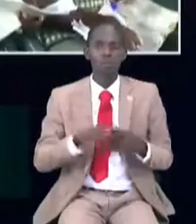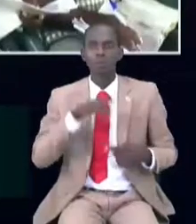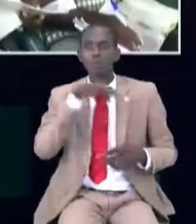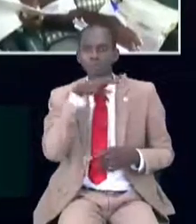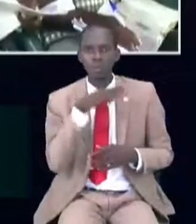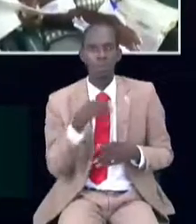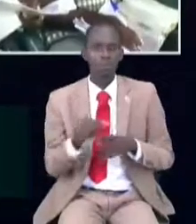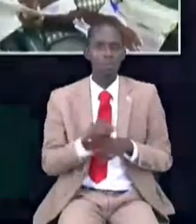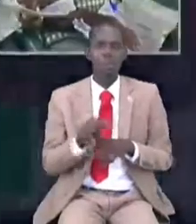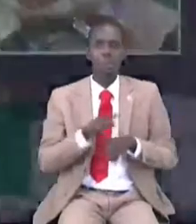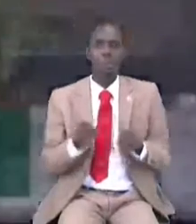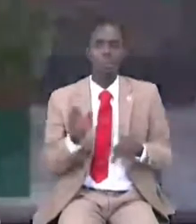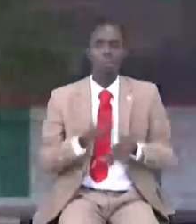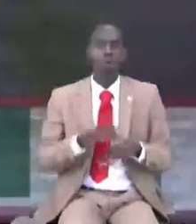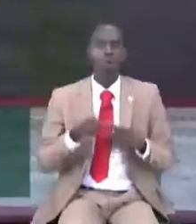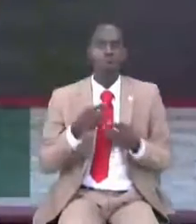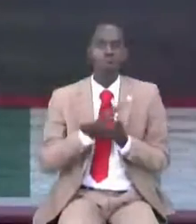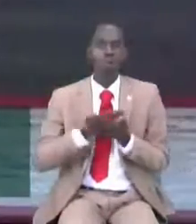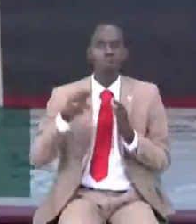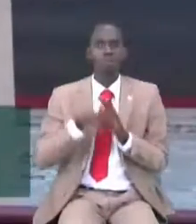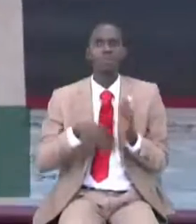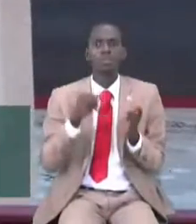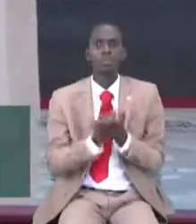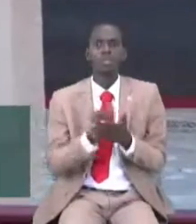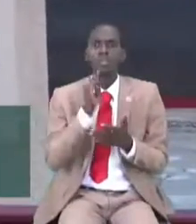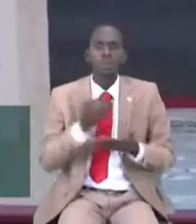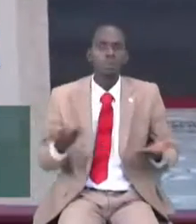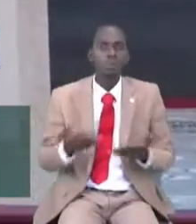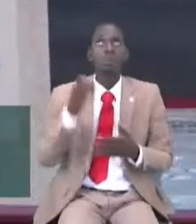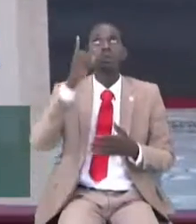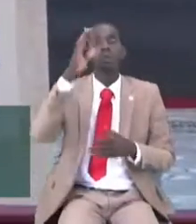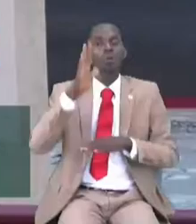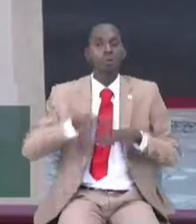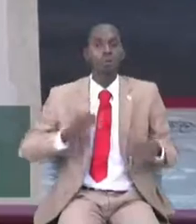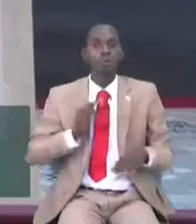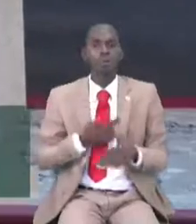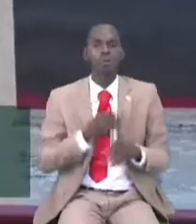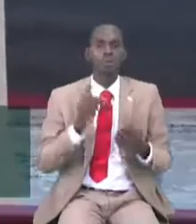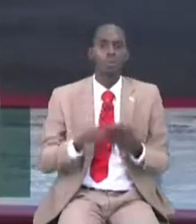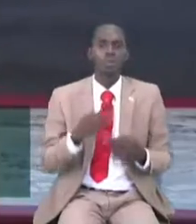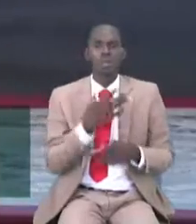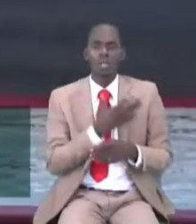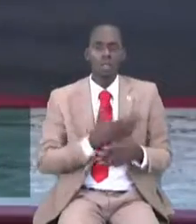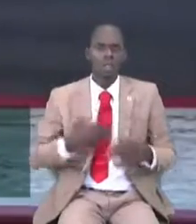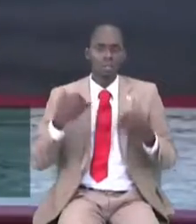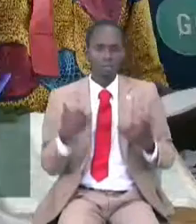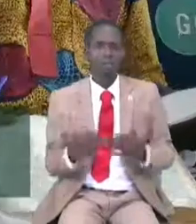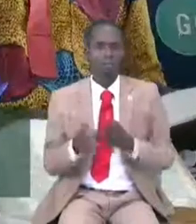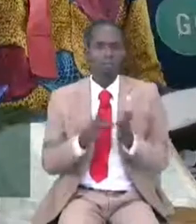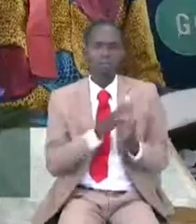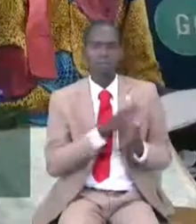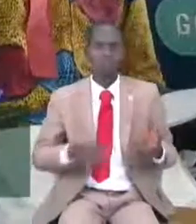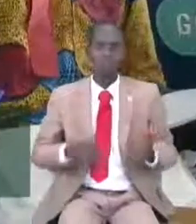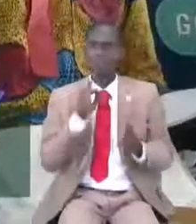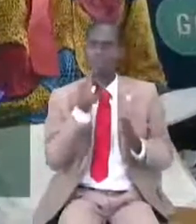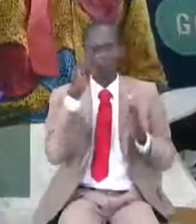à quoi Dieu nous a appelés. C'est pourquoi Jésus prie pour nous. Et Jésus va le confirmer dans la vie de chacun de nous au nom